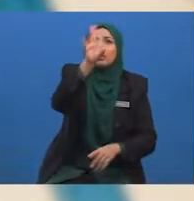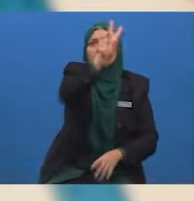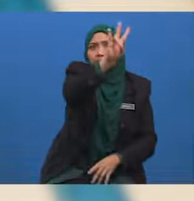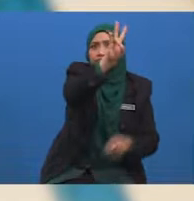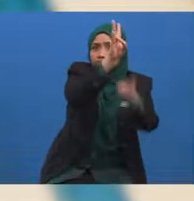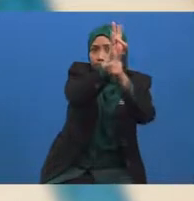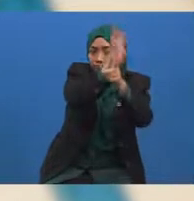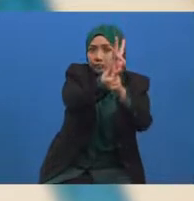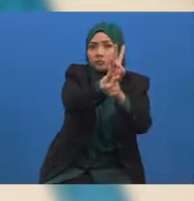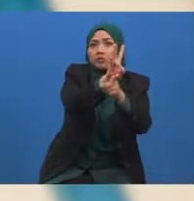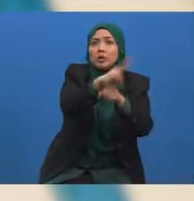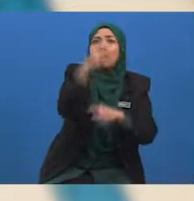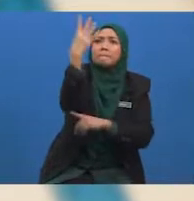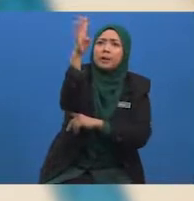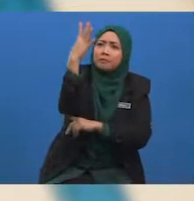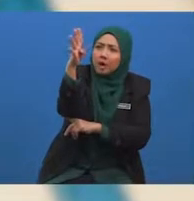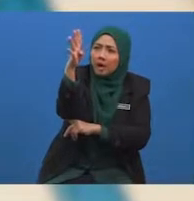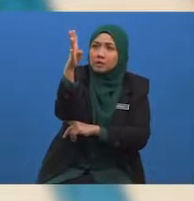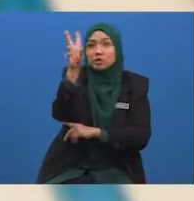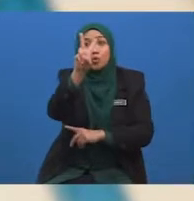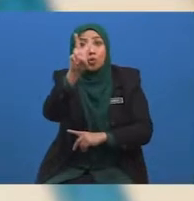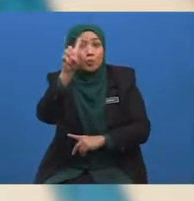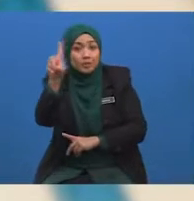Nombor-nombor tersebut ialah